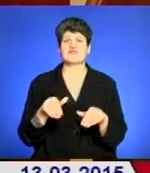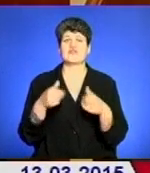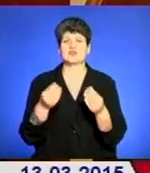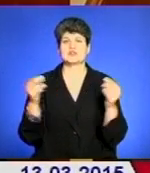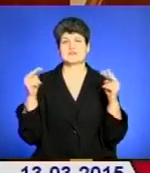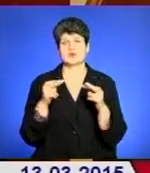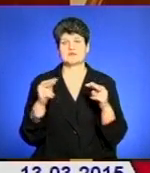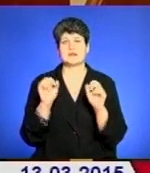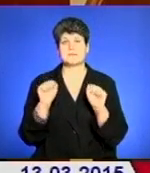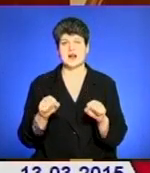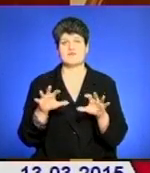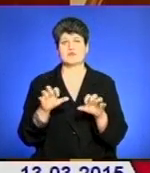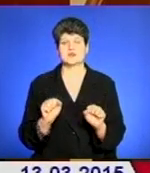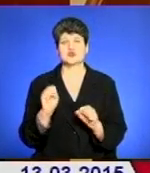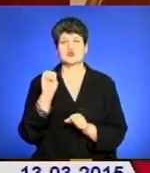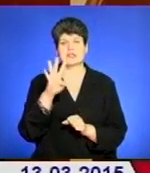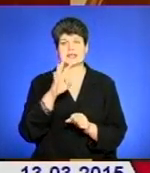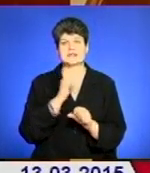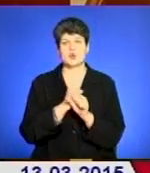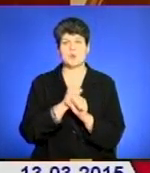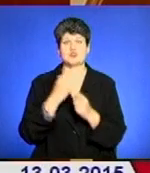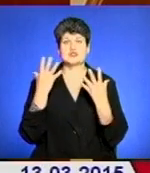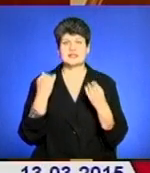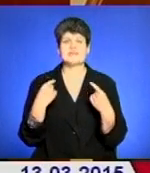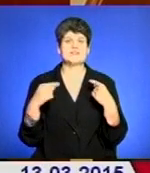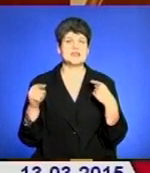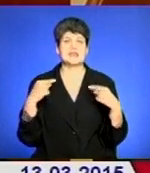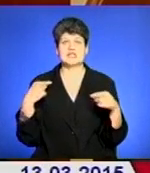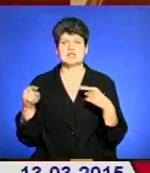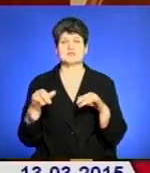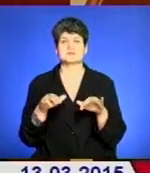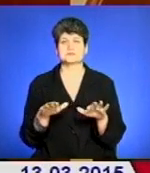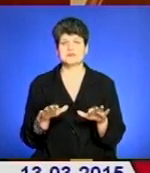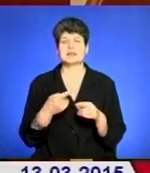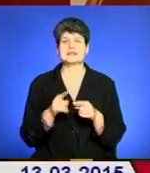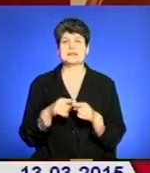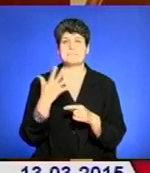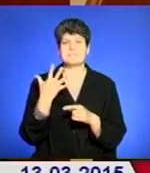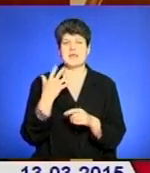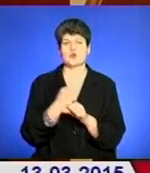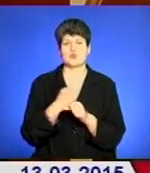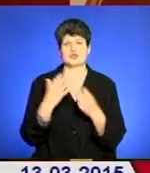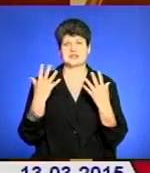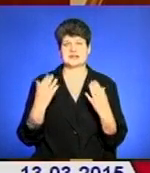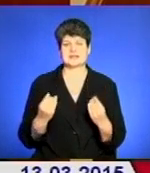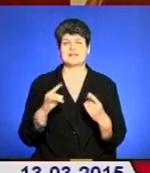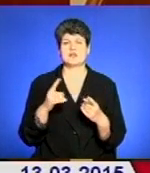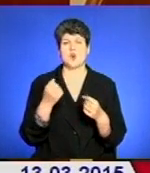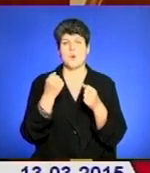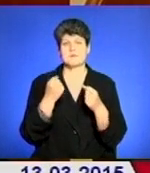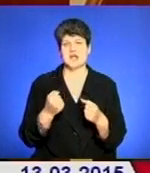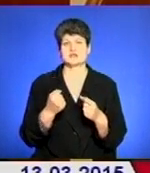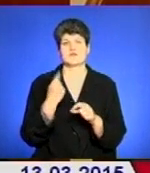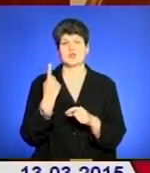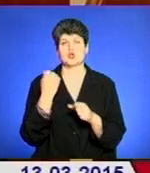свідоцтва про право власності – це 14 робочих днів, інші речові права та перереєстрація – це 5 робочих днів і обтяження в один